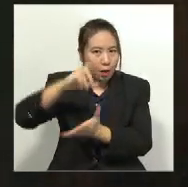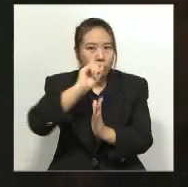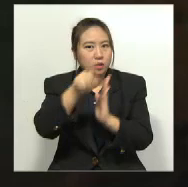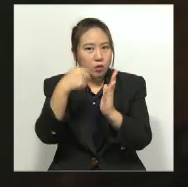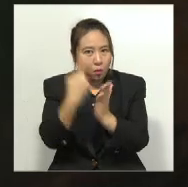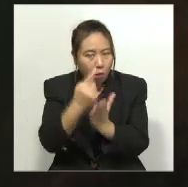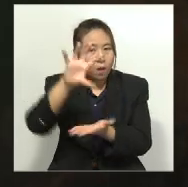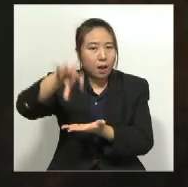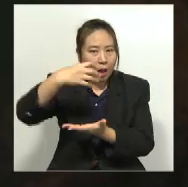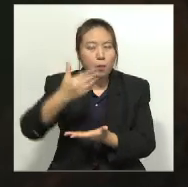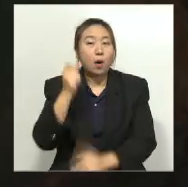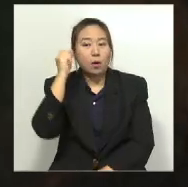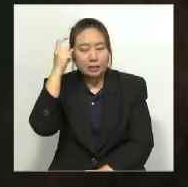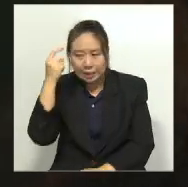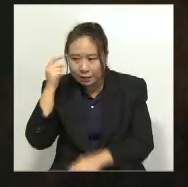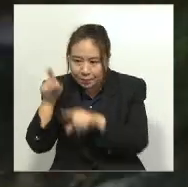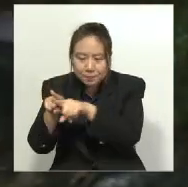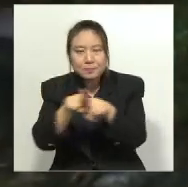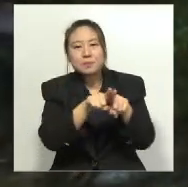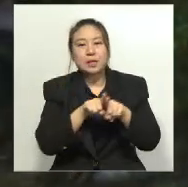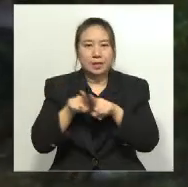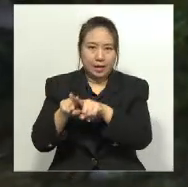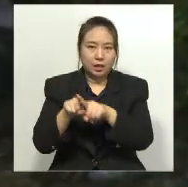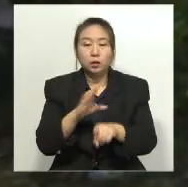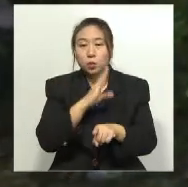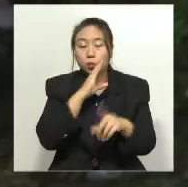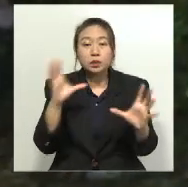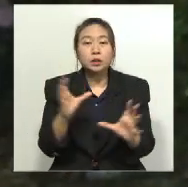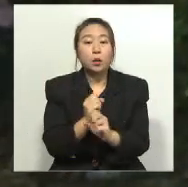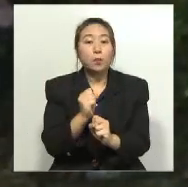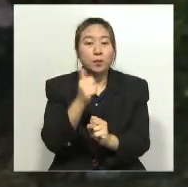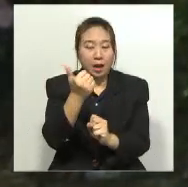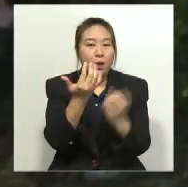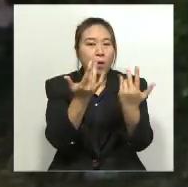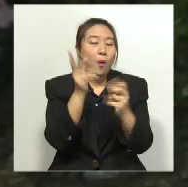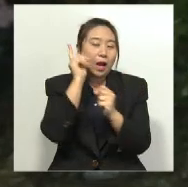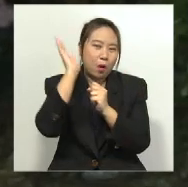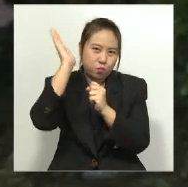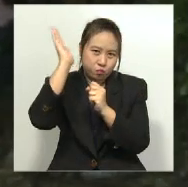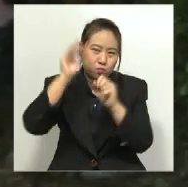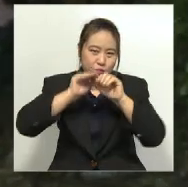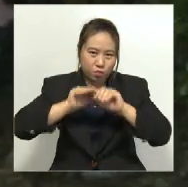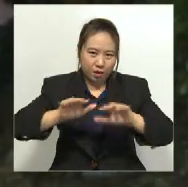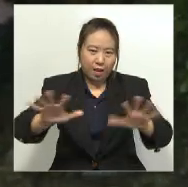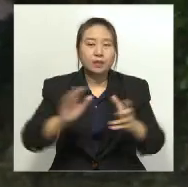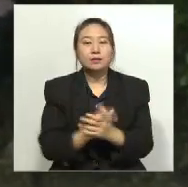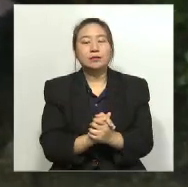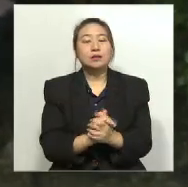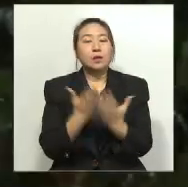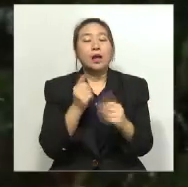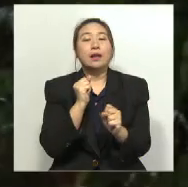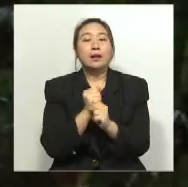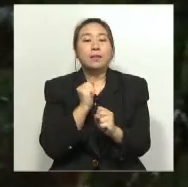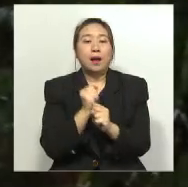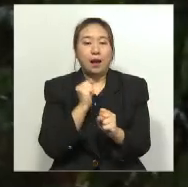ที่จะได้มีความเข้าใจที่ตรงกันนะครับซึ่งหากสรุปเป็นความคืบหน้าได้ก็จะแถลงต่อสื่อมวลชนทันทีครับยืนยันว่าการปฏิบัติหน้